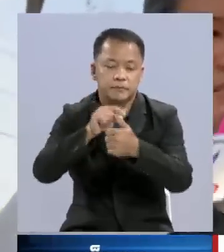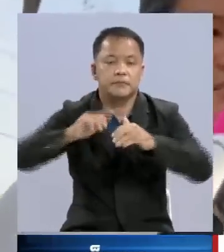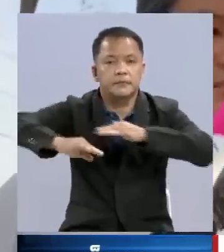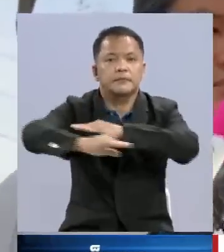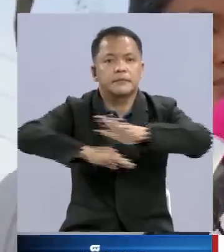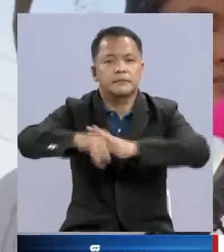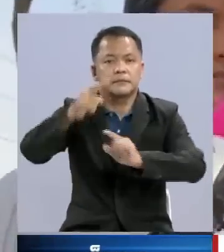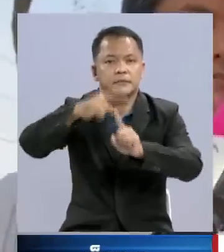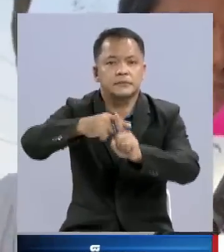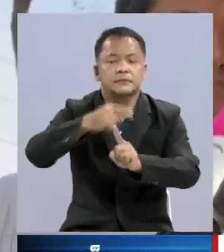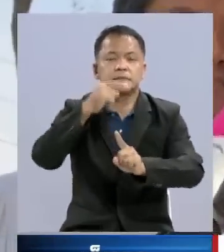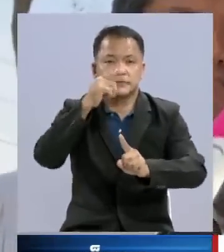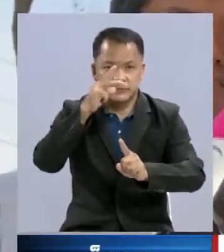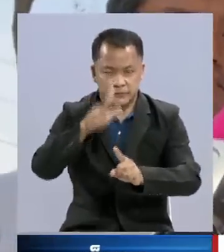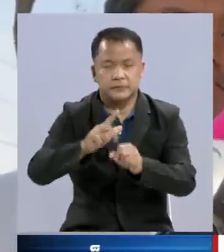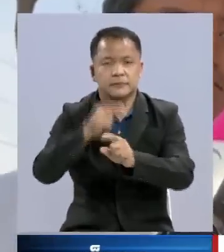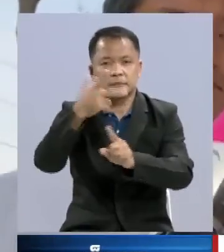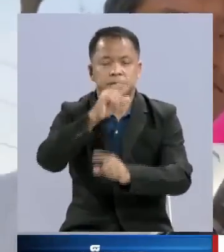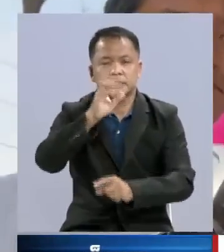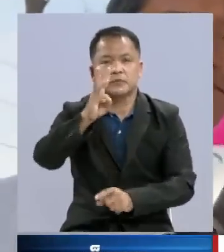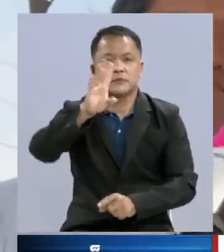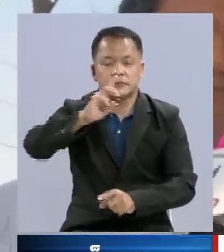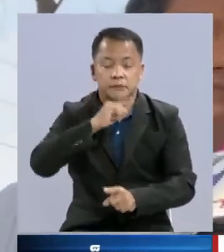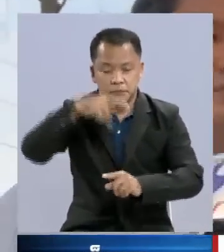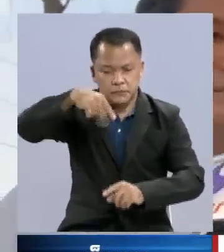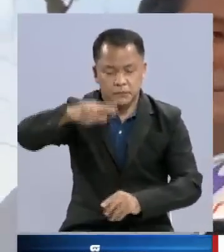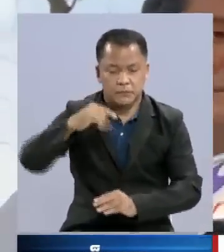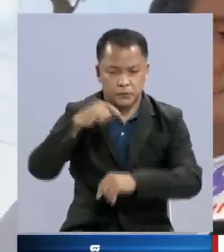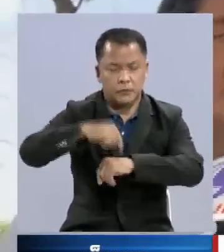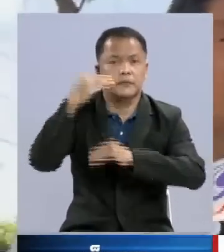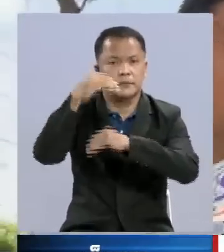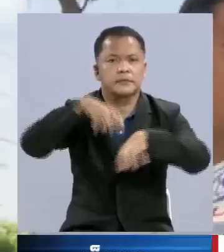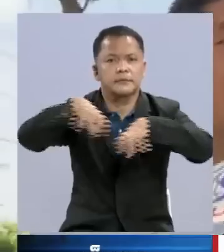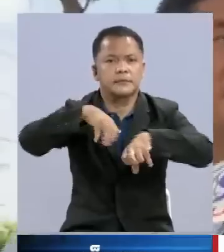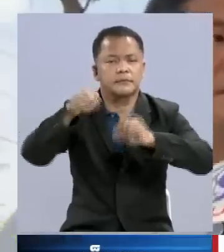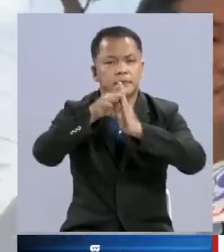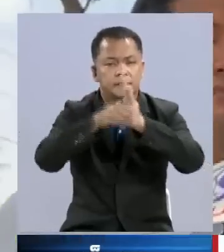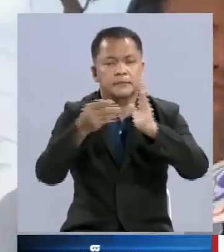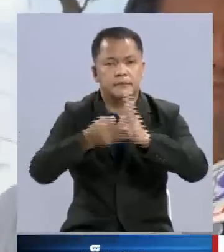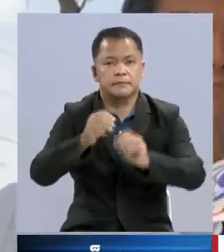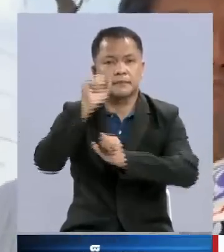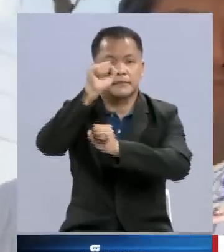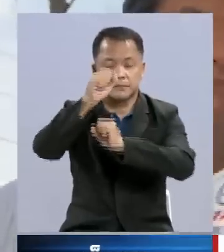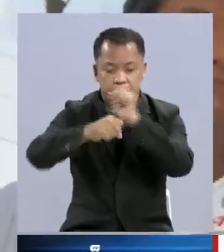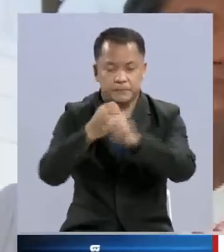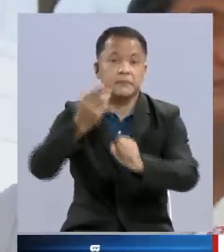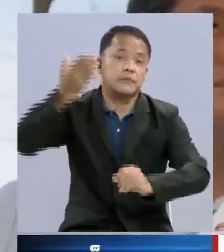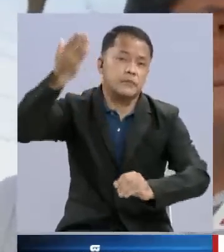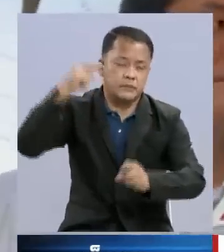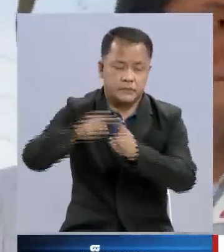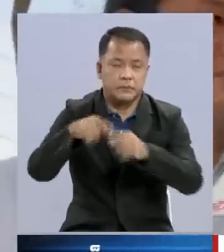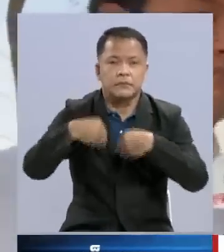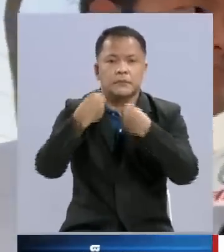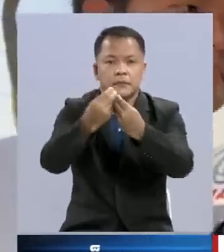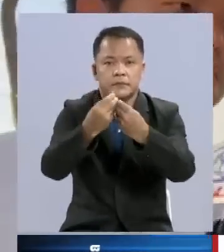านช่วงมีนาคมปี67แต่พอมันมีพ.ร.บ.กำหนดระยะเวลาดำเนินงานในกระบวนการยุติธรรมประกาศใช้เมื่อต้นปีที่ผ่านมาครับก็เลย